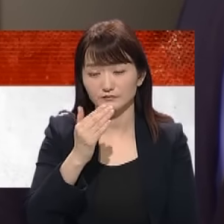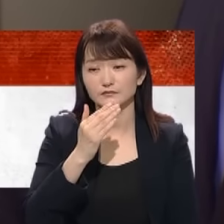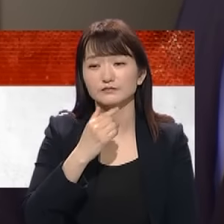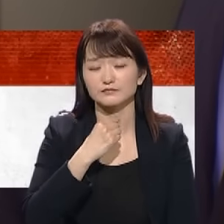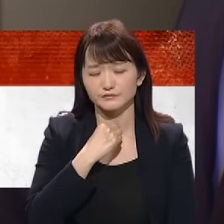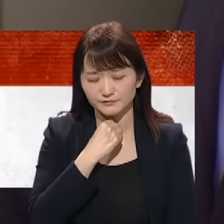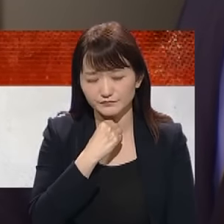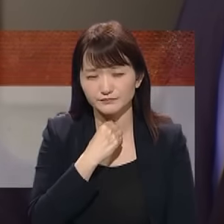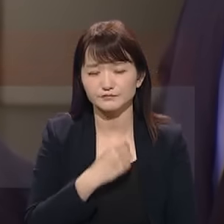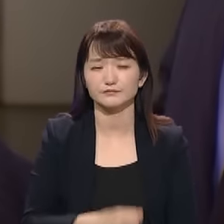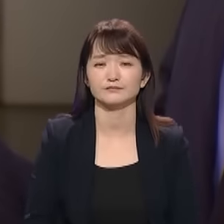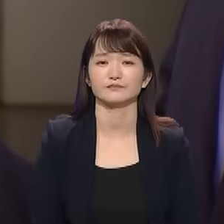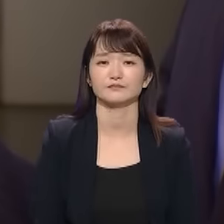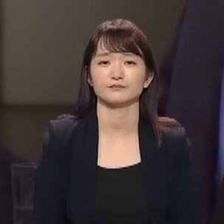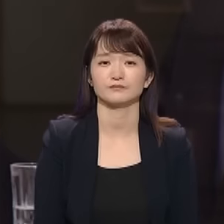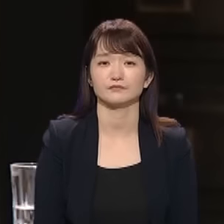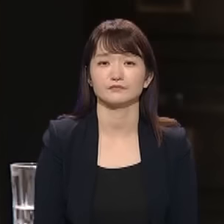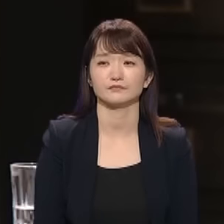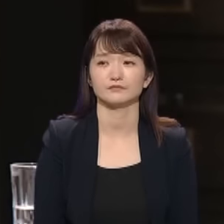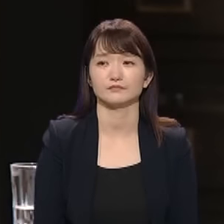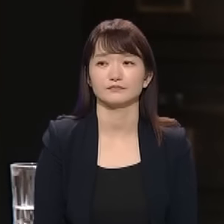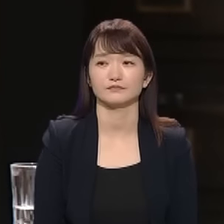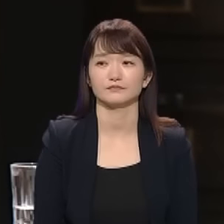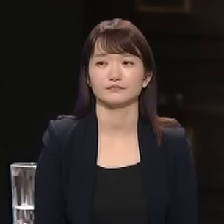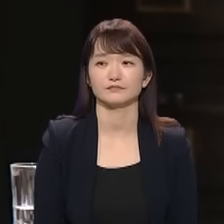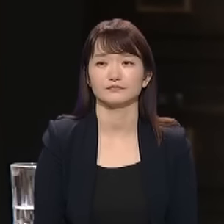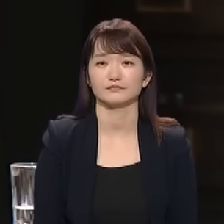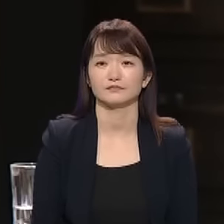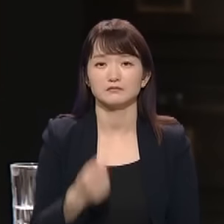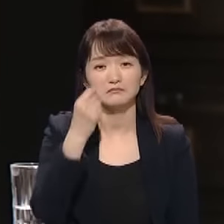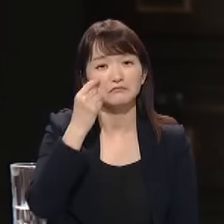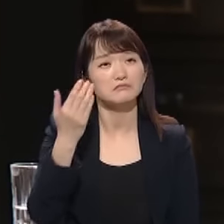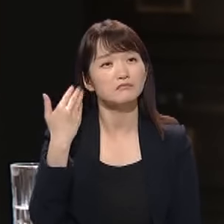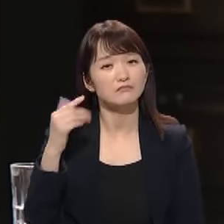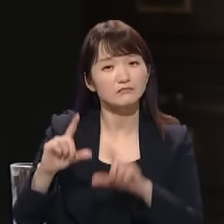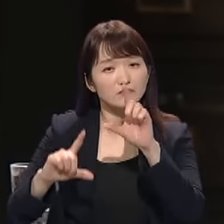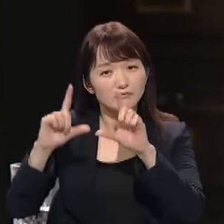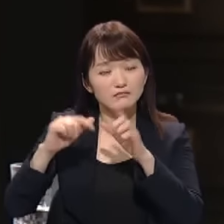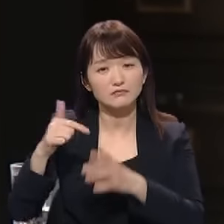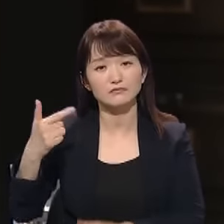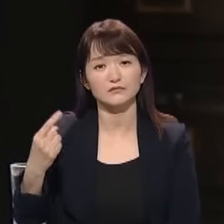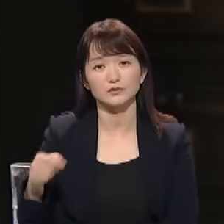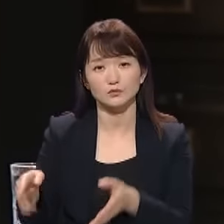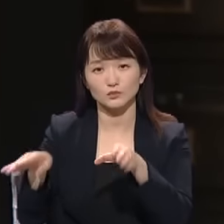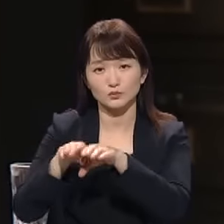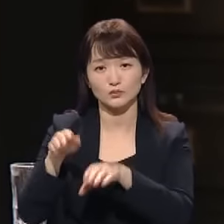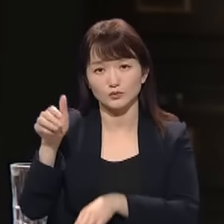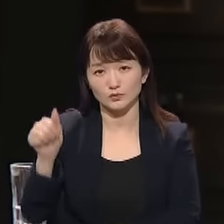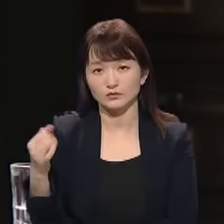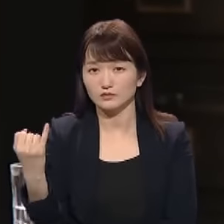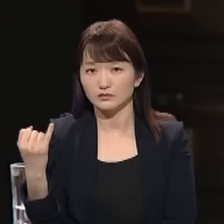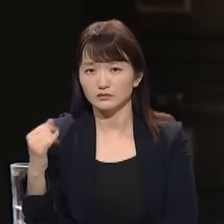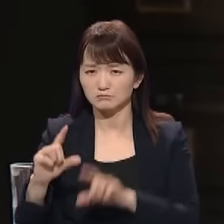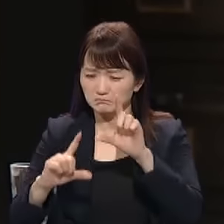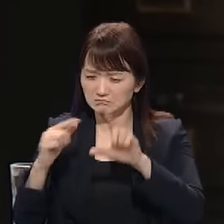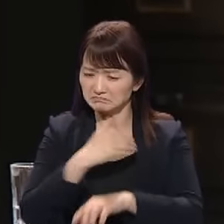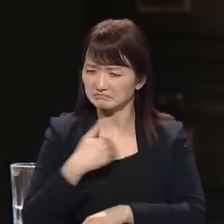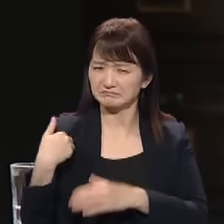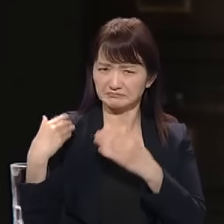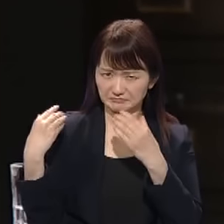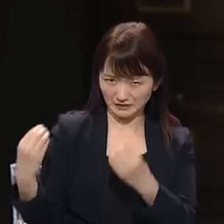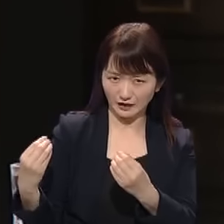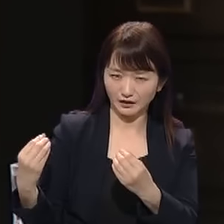하는 바람입니다. 자, 벌써 저게 한 달 전 모습인데 노소영 관장은 이미 상당히 표정이